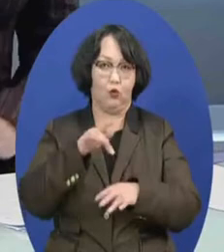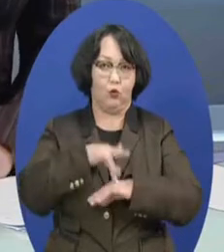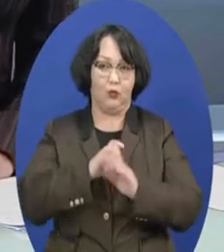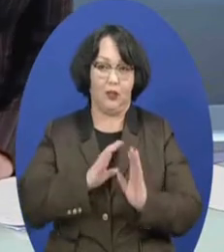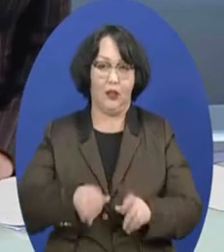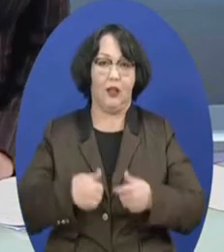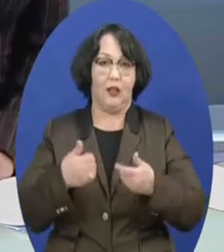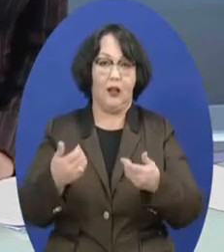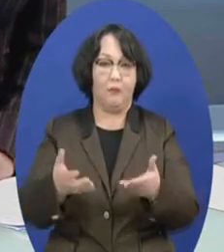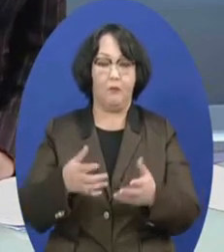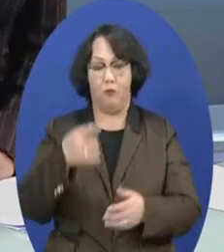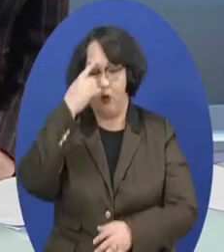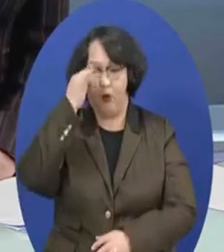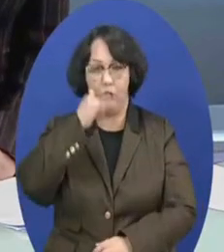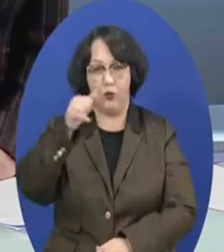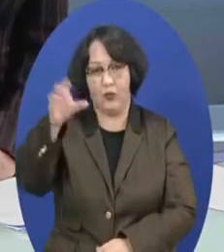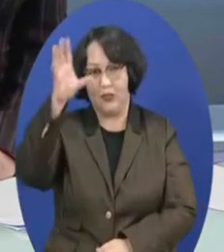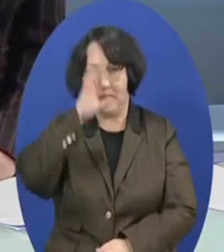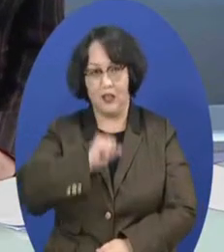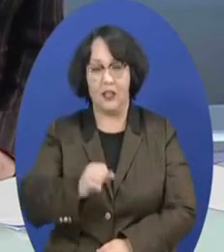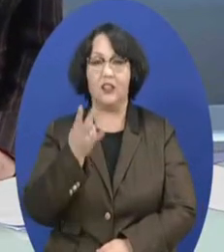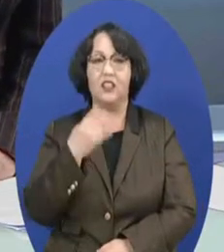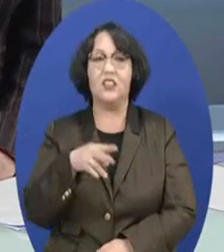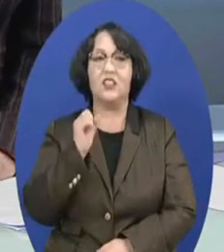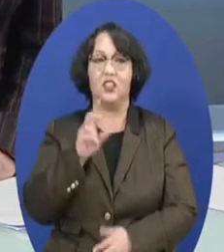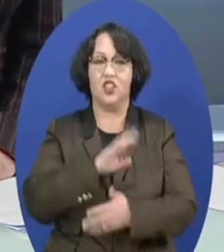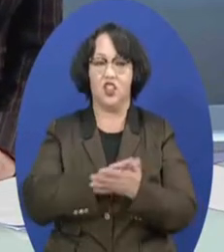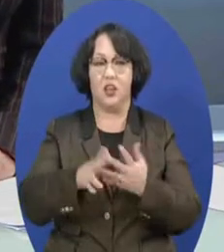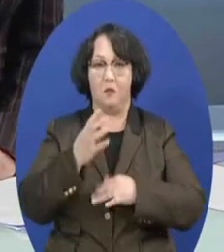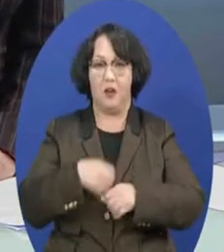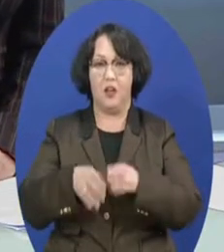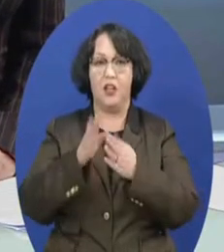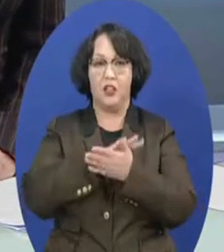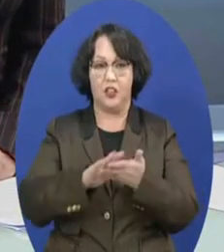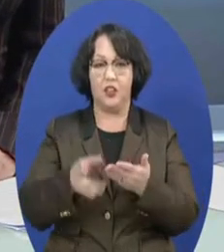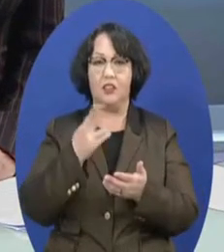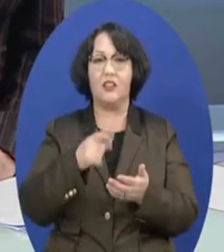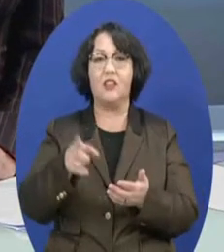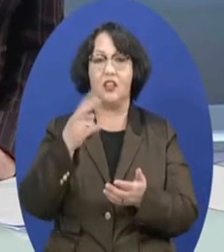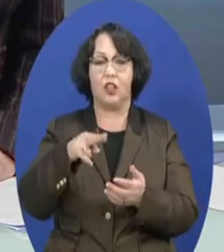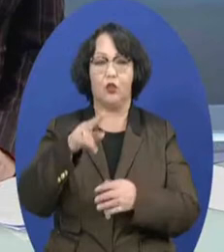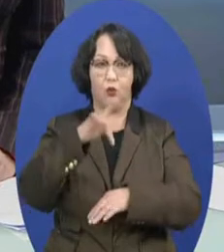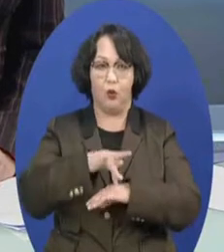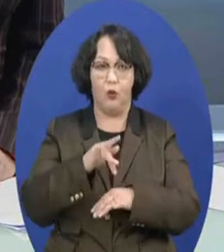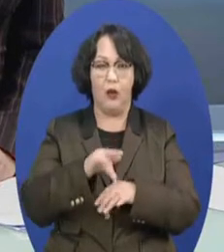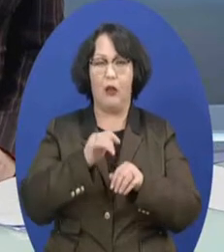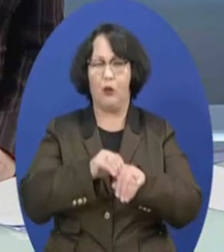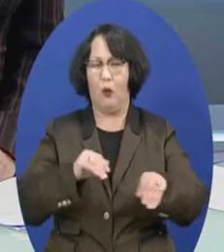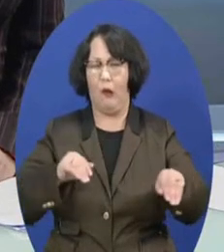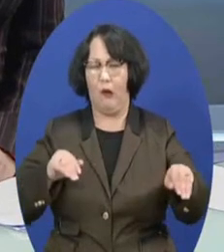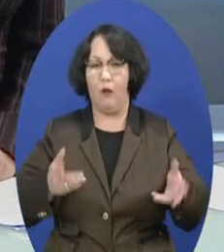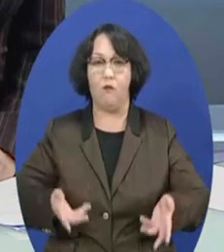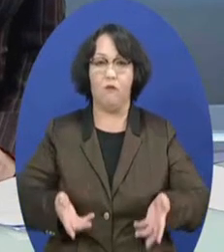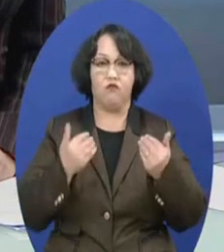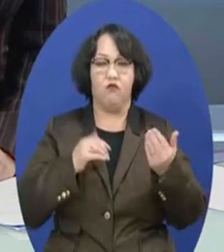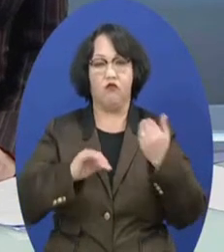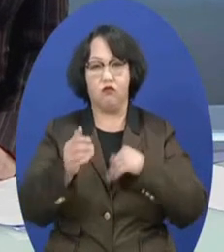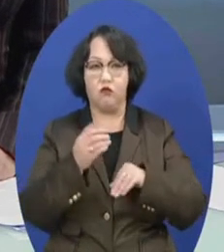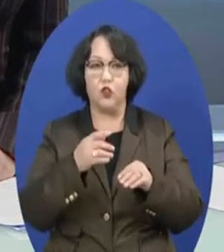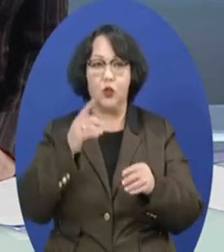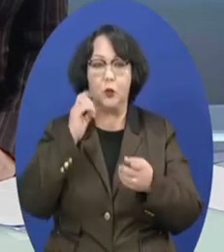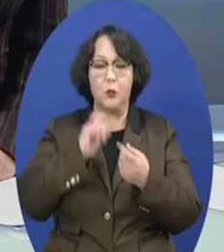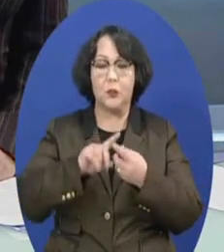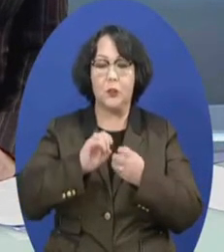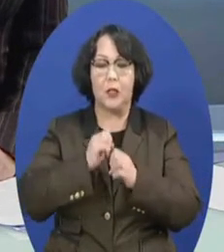мэдээг танилцуулъя. Монгол Улсын ерөнхий сайд нийслэл шинээр баригдаж байгаа шин дид төвүүд болон төгжрлэг бууруулах чиглэлээр хийж байгаа ажлын явцдаа